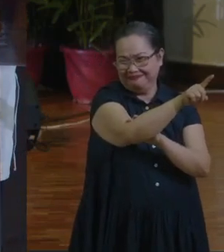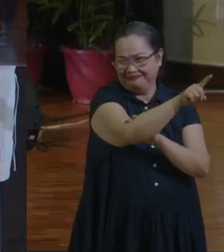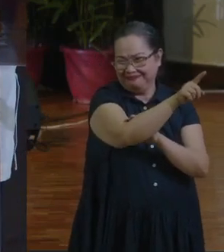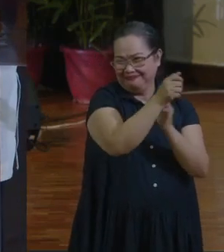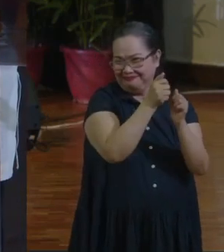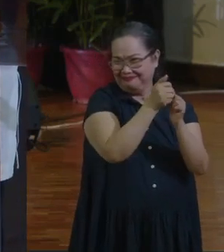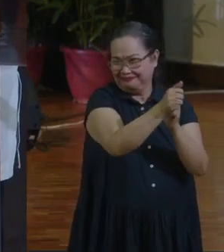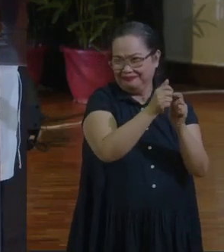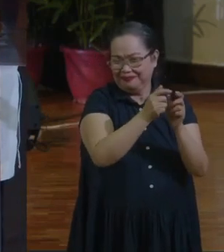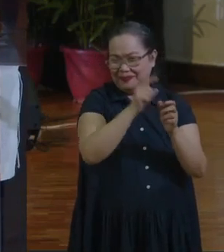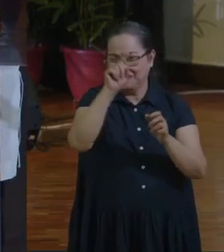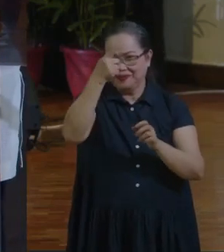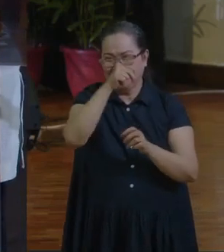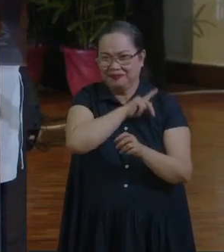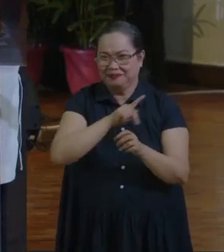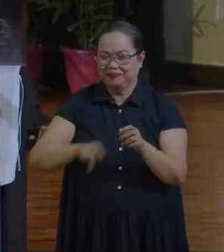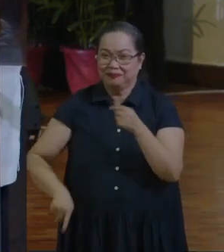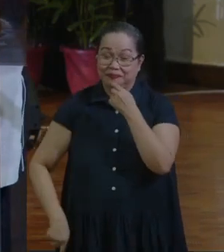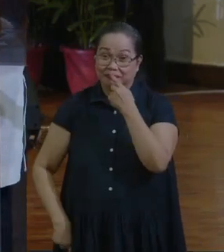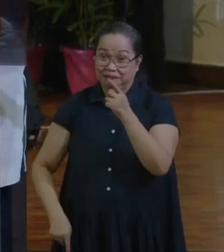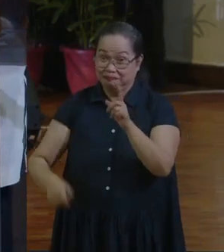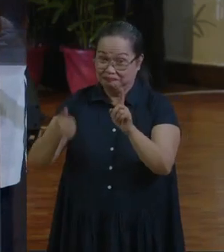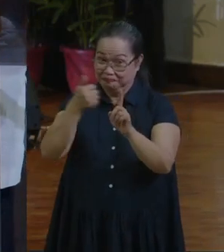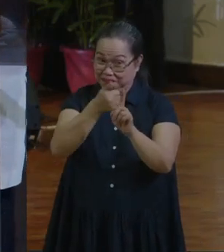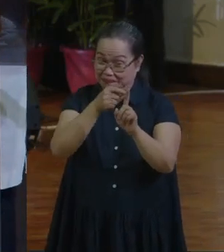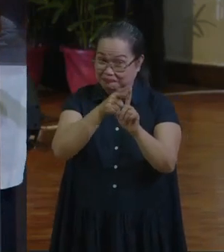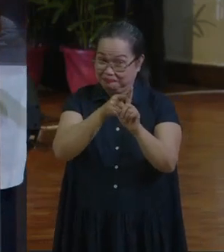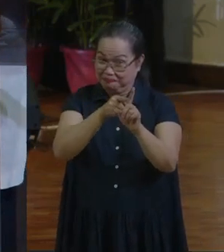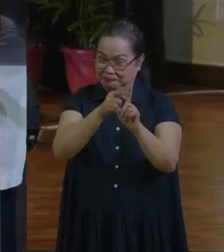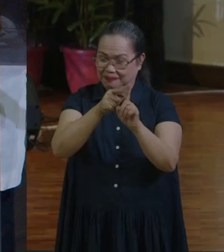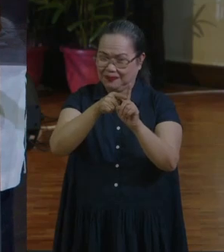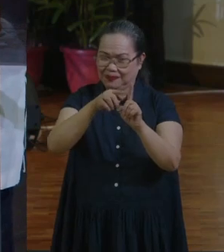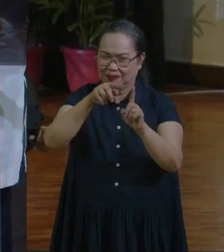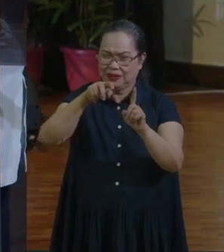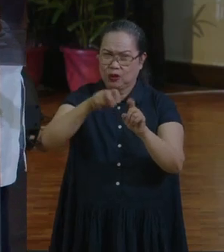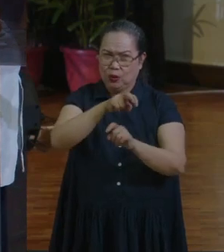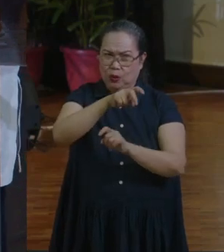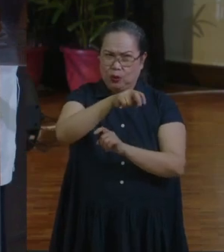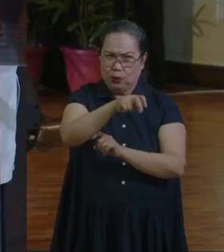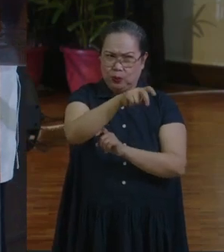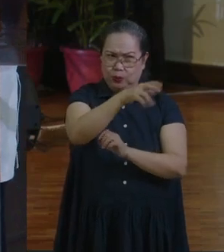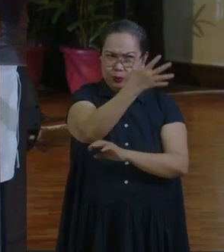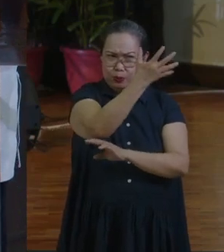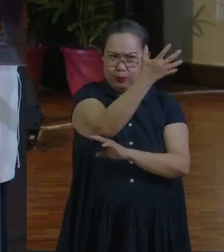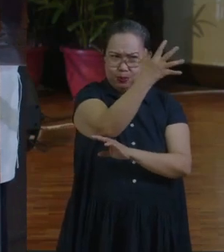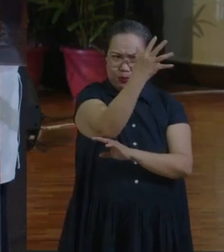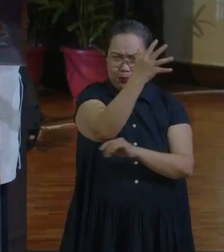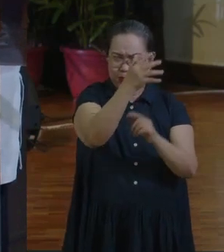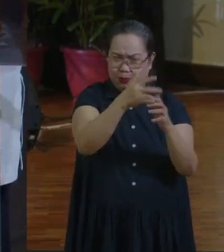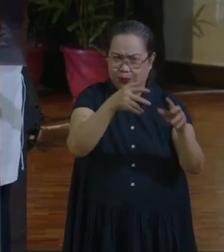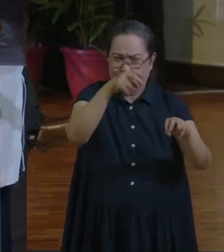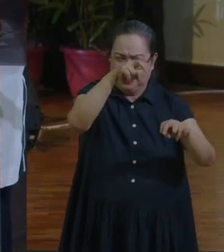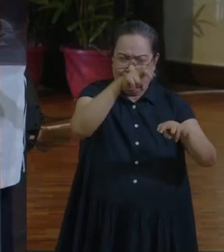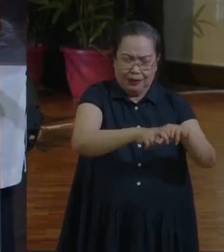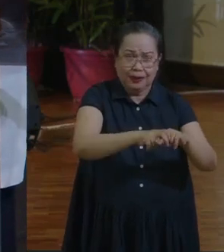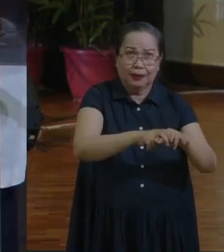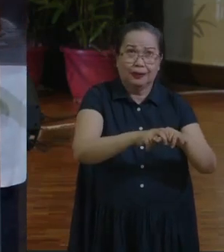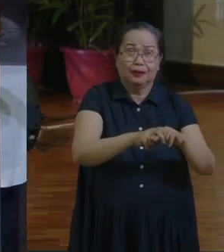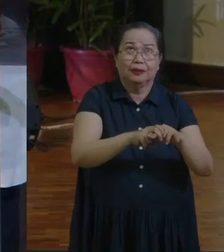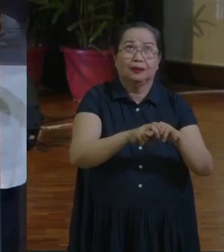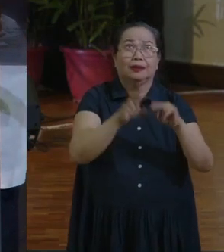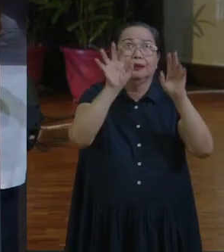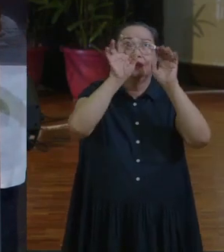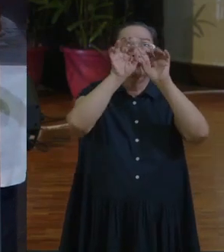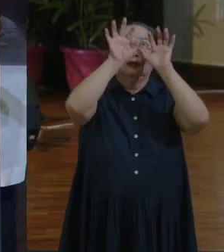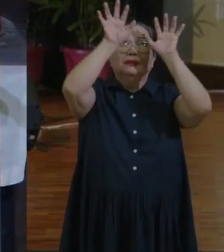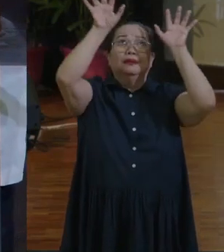4, "But he himself went a day's journey into the wilderness and came and sat down under a broom